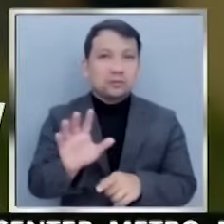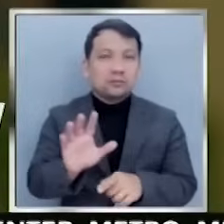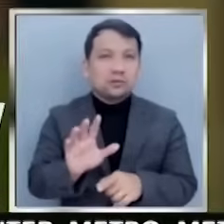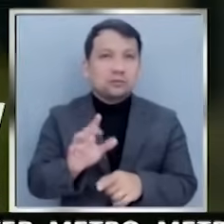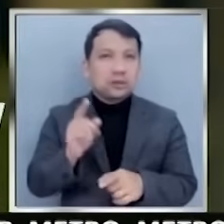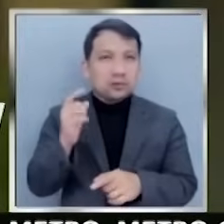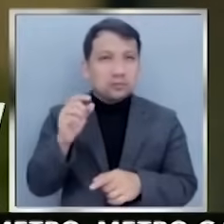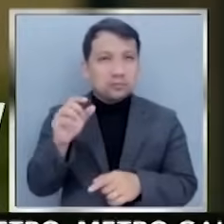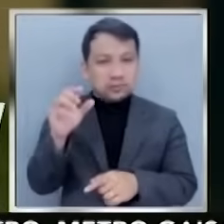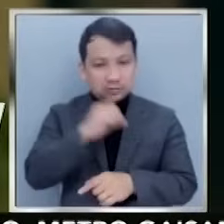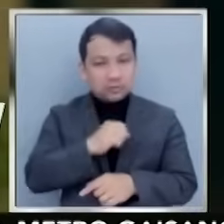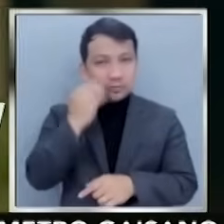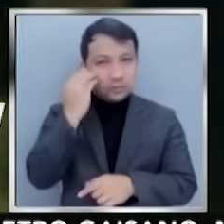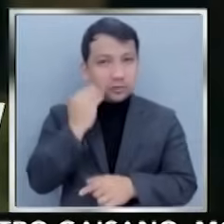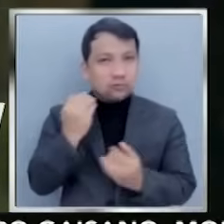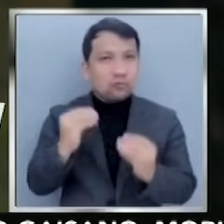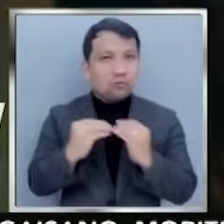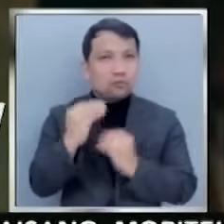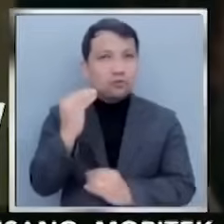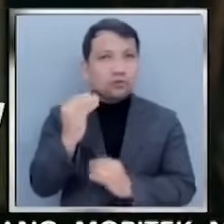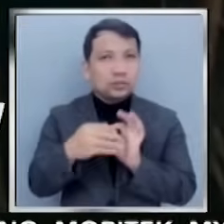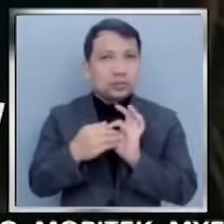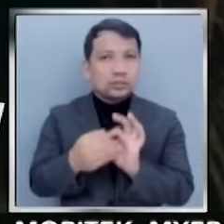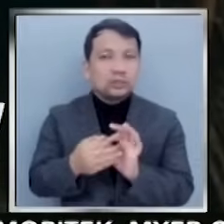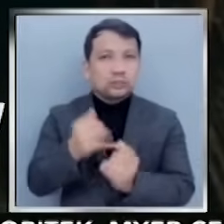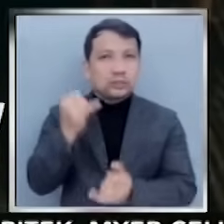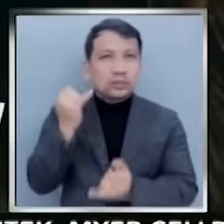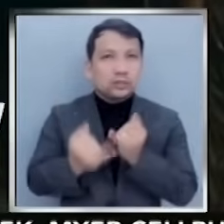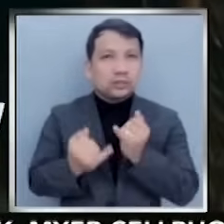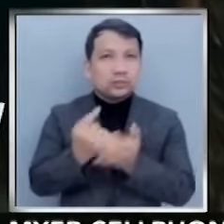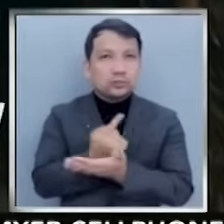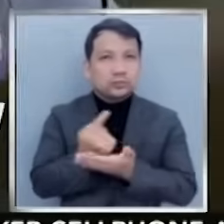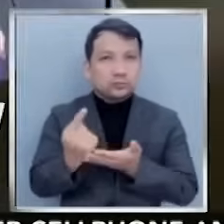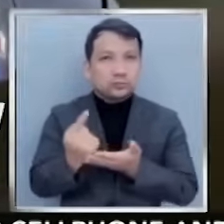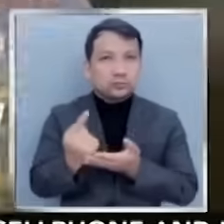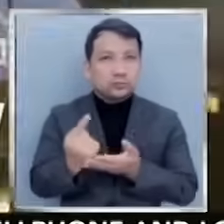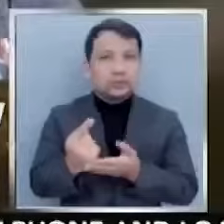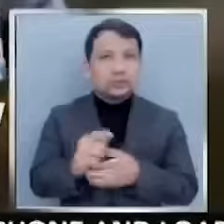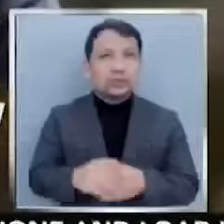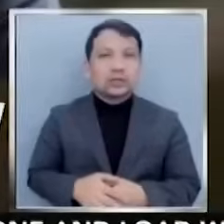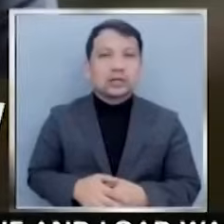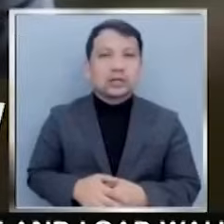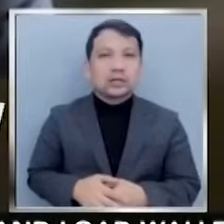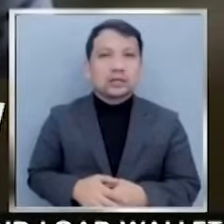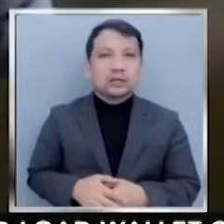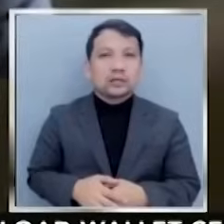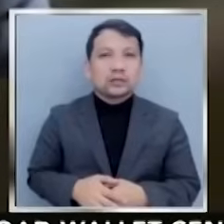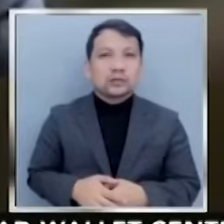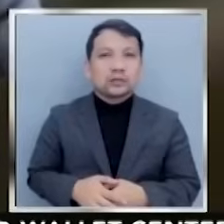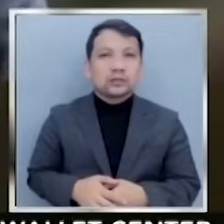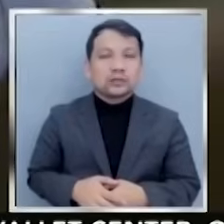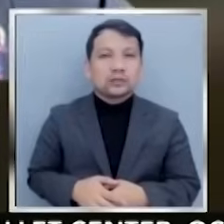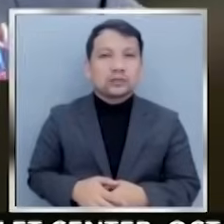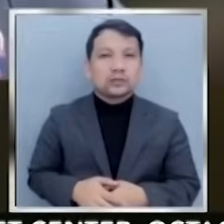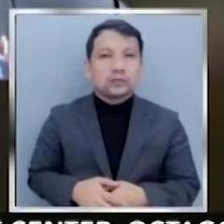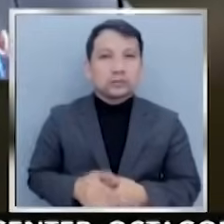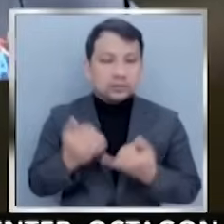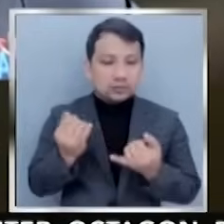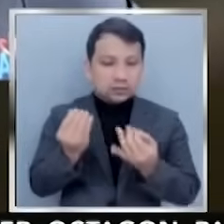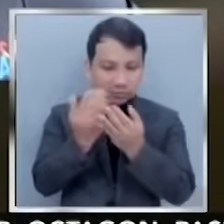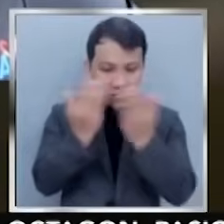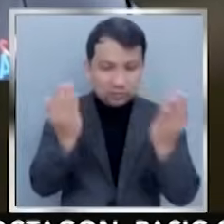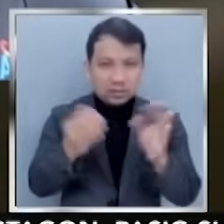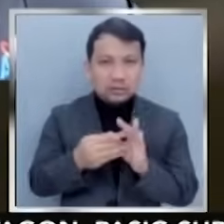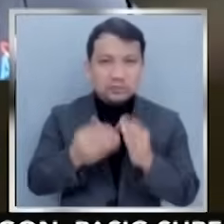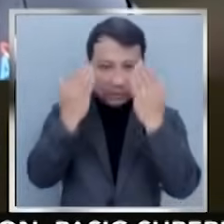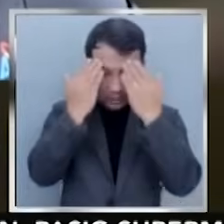sa mas intense pang eksena sa finale week ng series. Actually, puro cliffhanger ang nangyayari dito. Hindi mo talaga